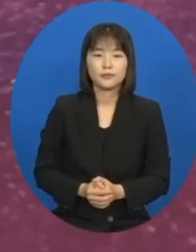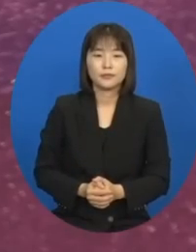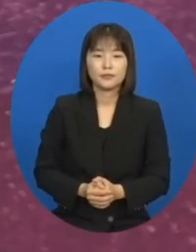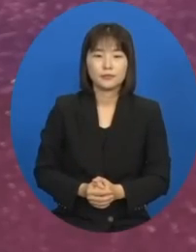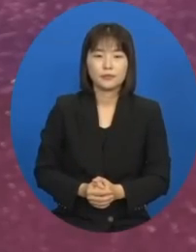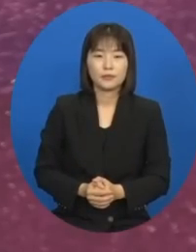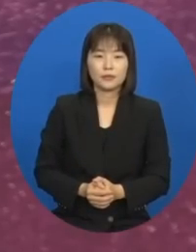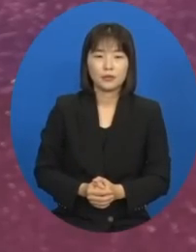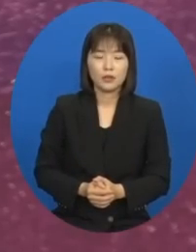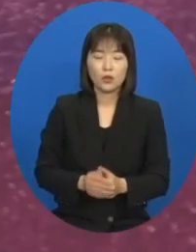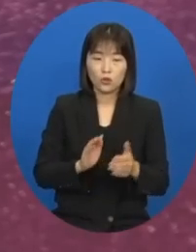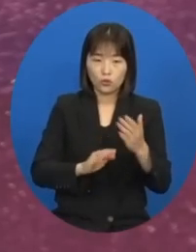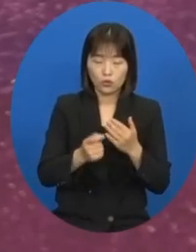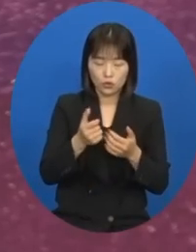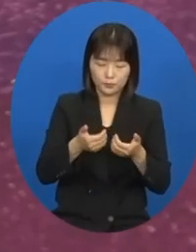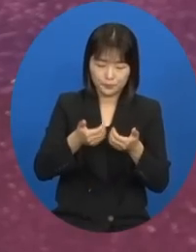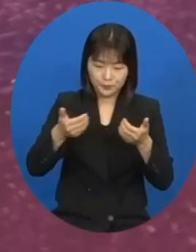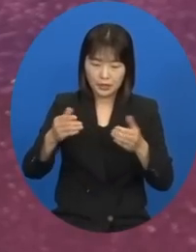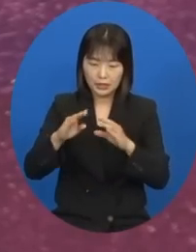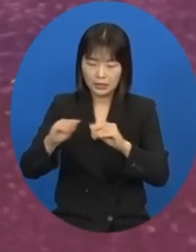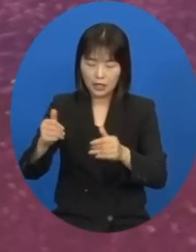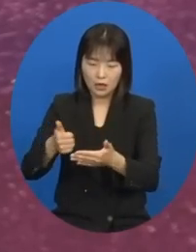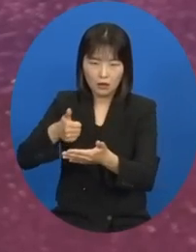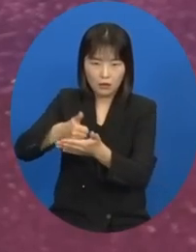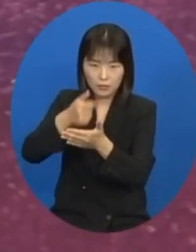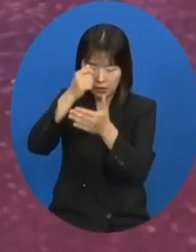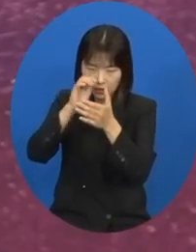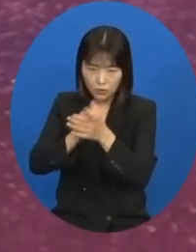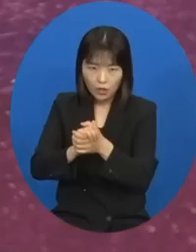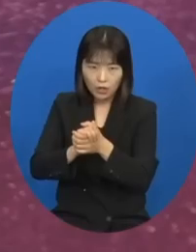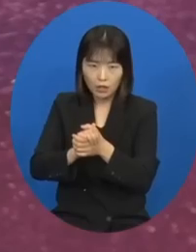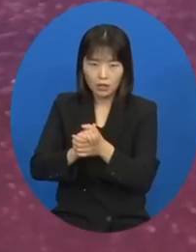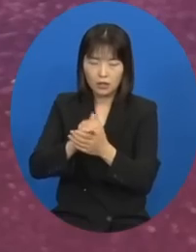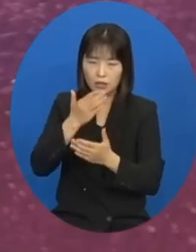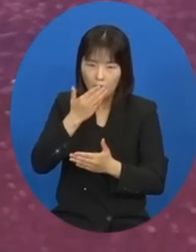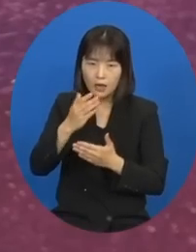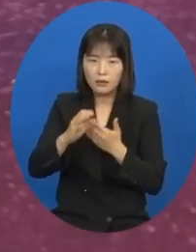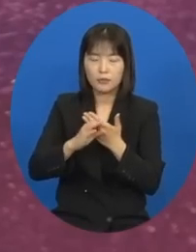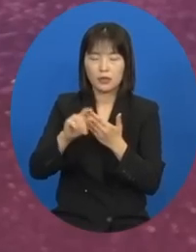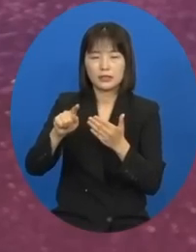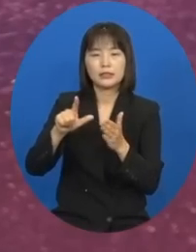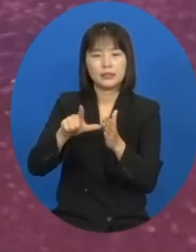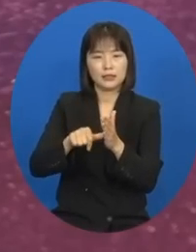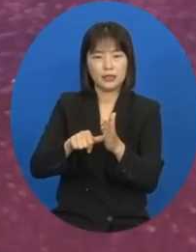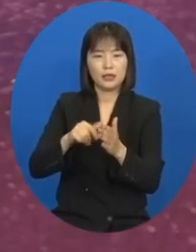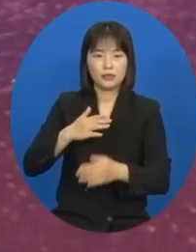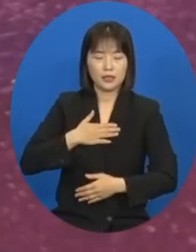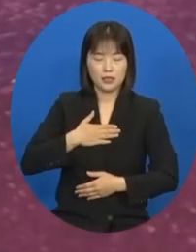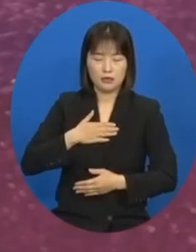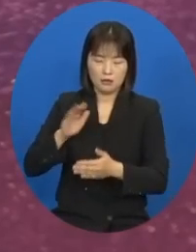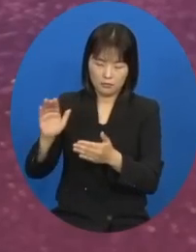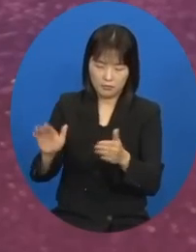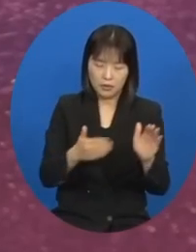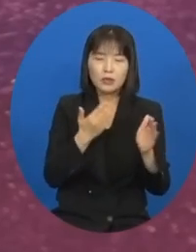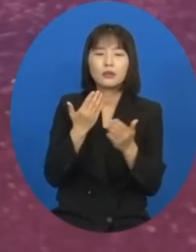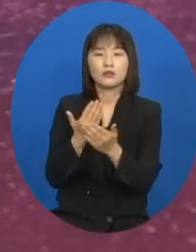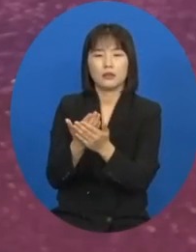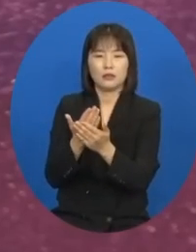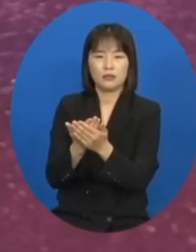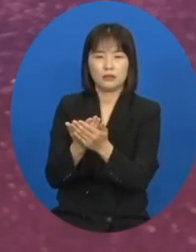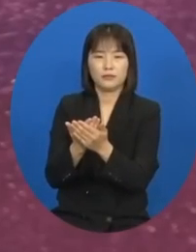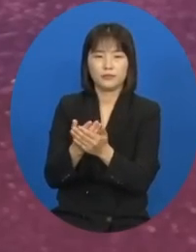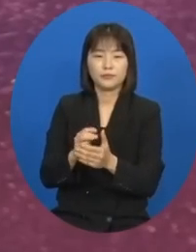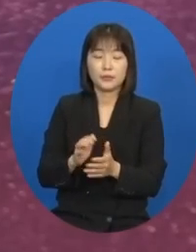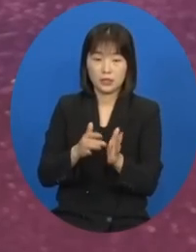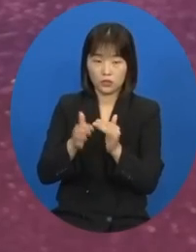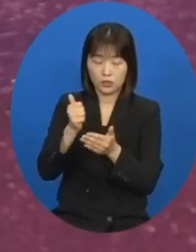그리고서 조금 나아가서 땅에 엎드려 기도하시기를 될 수만 있으면이 시간이 자기에게서 비껴가게 해 달라고 하셨다